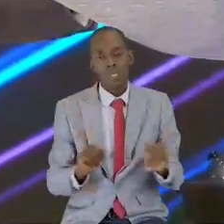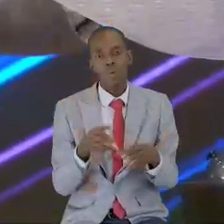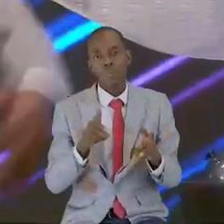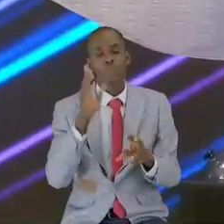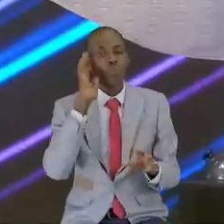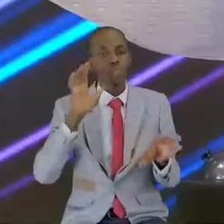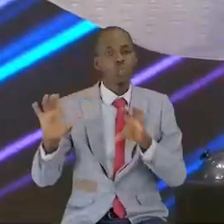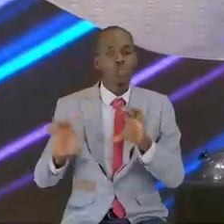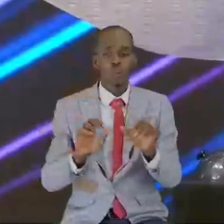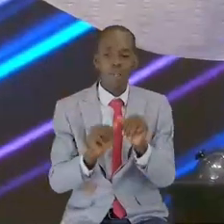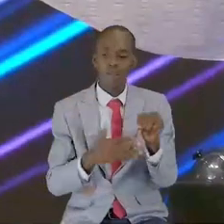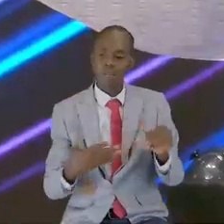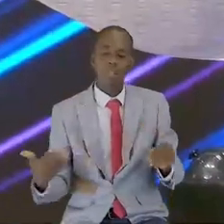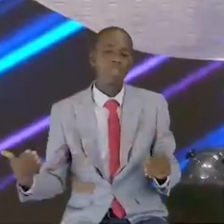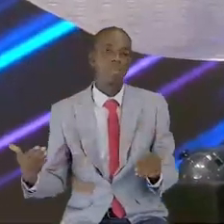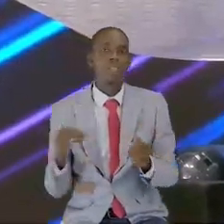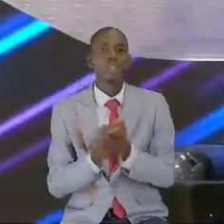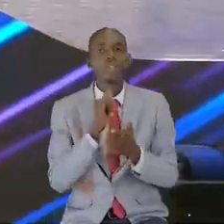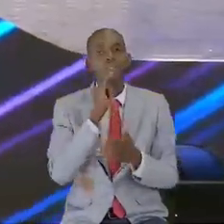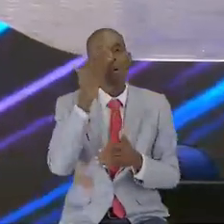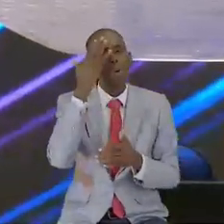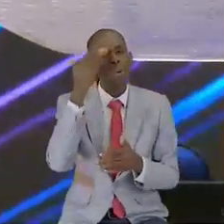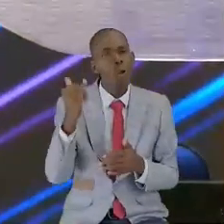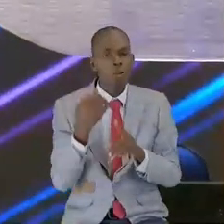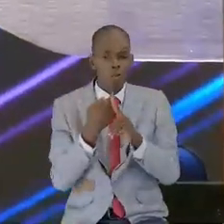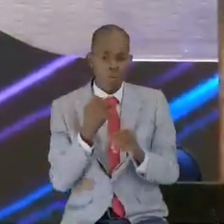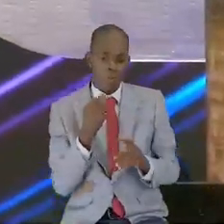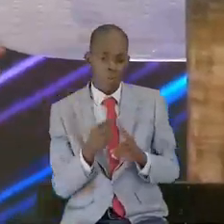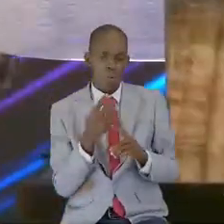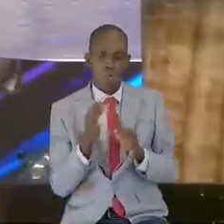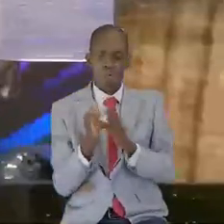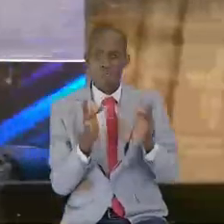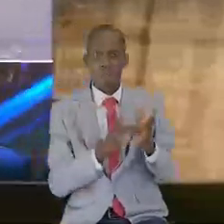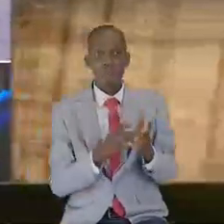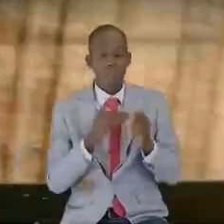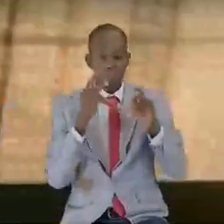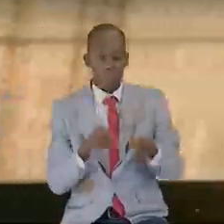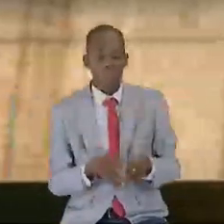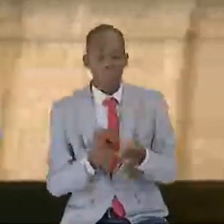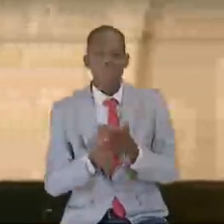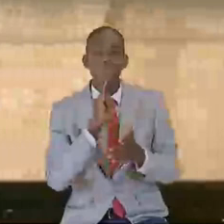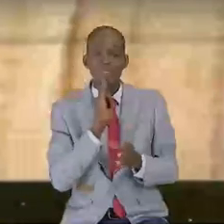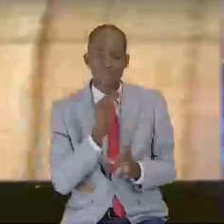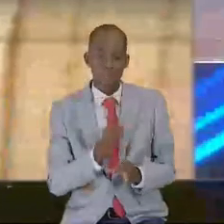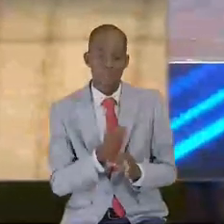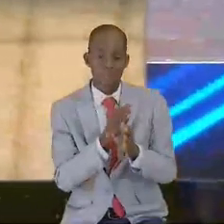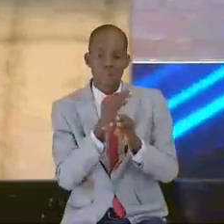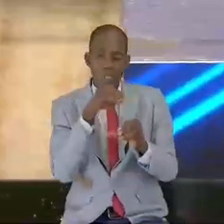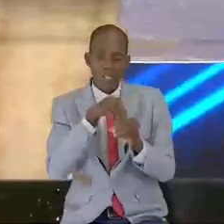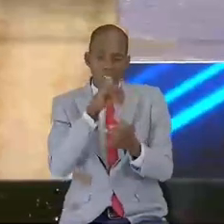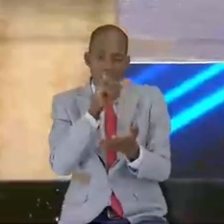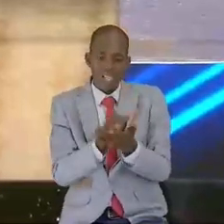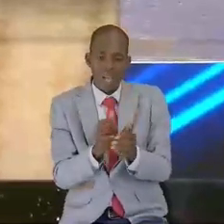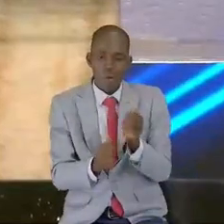toutes choses. C'est pourquoi, partant des paroles de Jésus-Christ, celui qui est fidèle dans